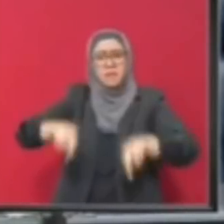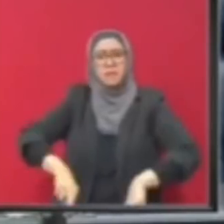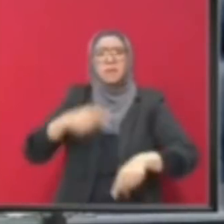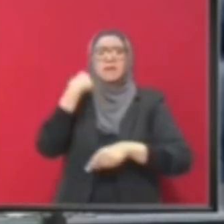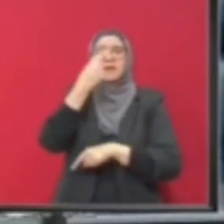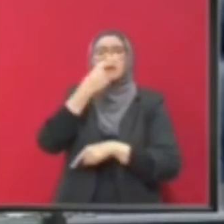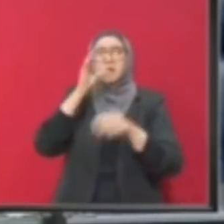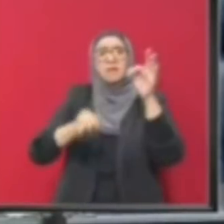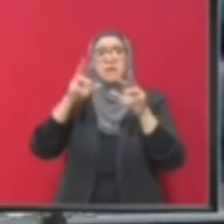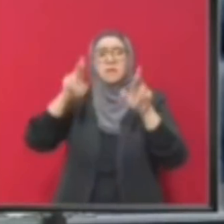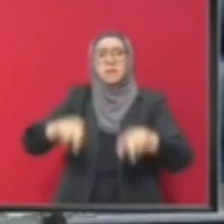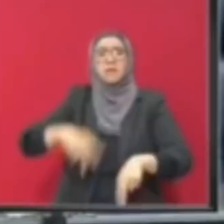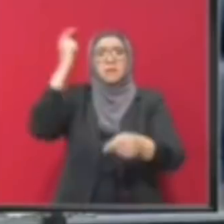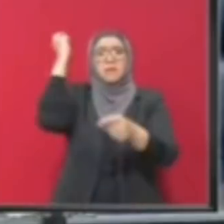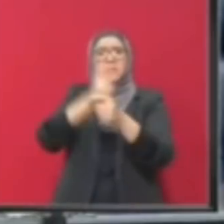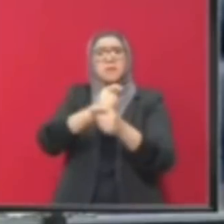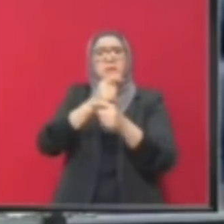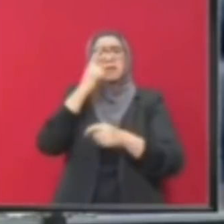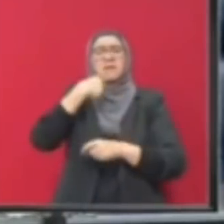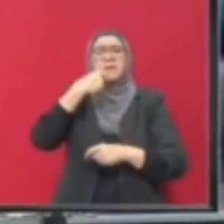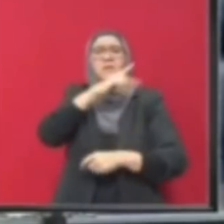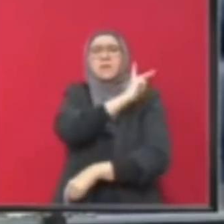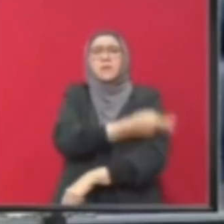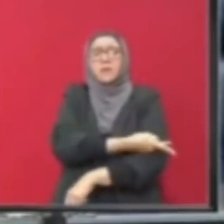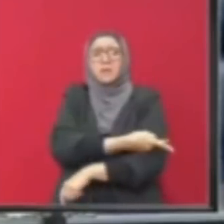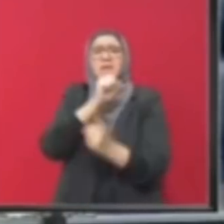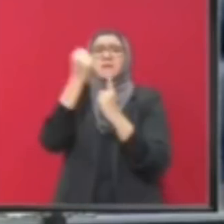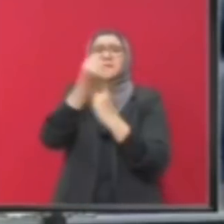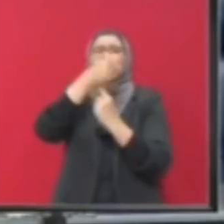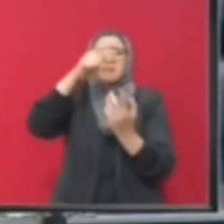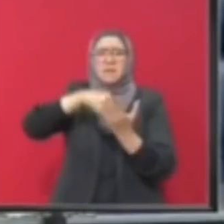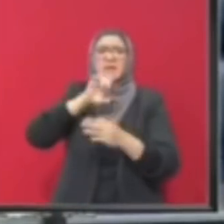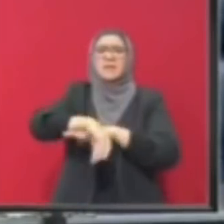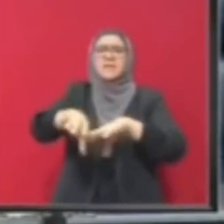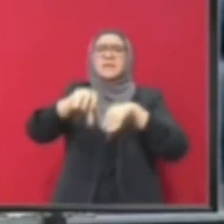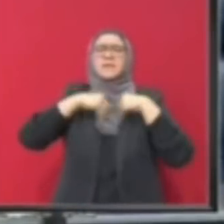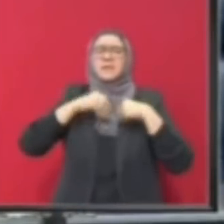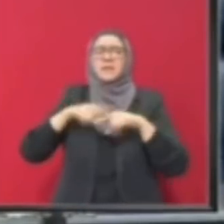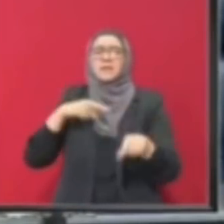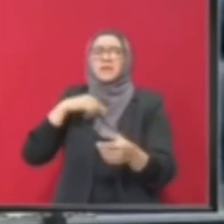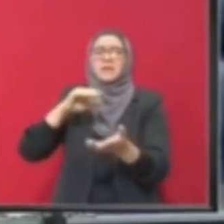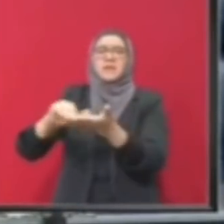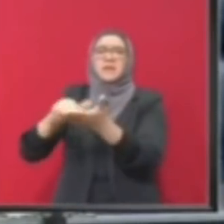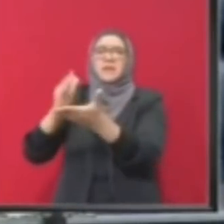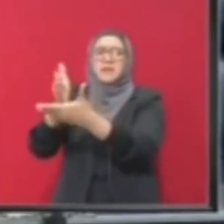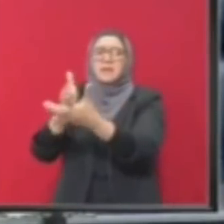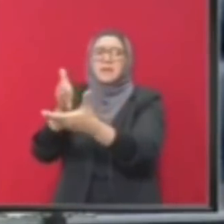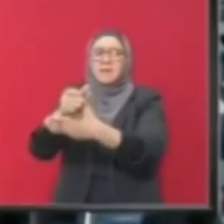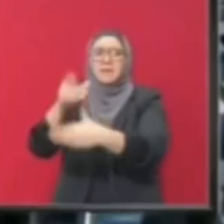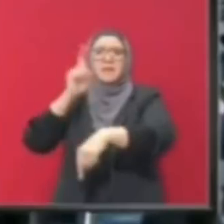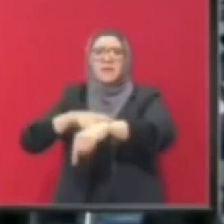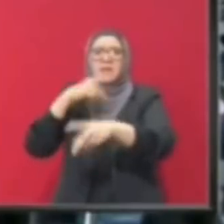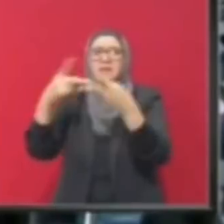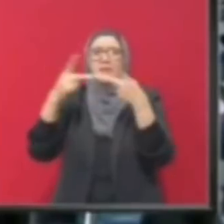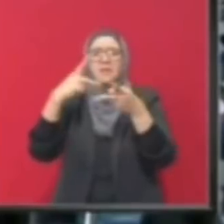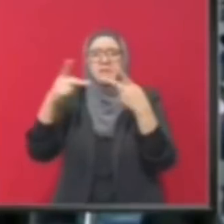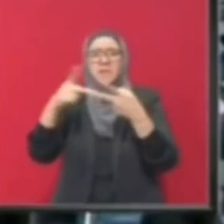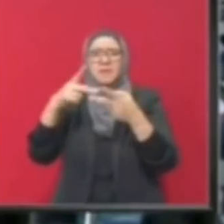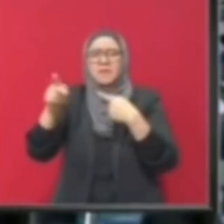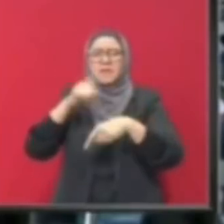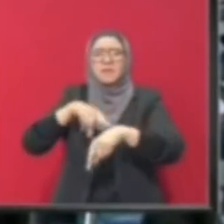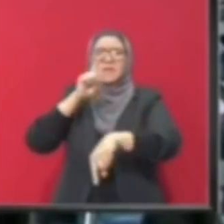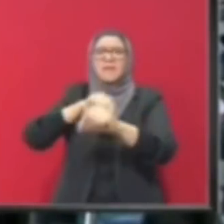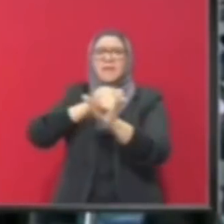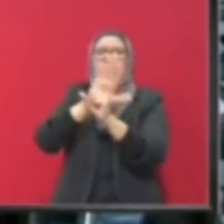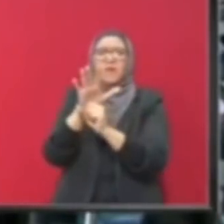siapa berkuasa, keadaan ini kita kena terima. Masa begitu sesuai yang berhormat, kena membubarkan dewan tengah-tengah